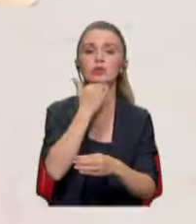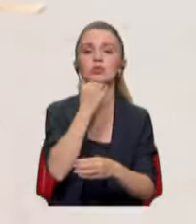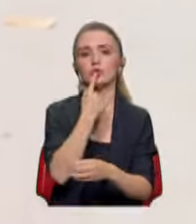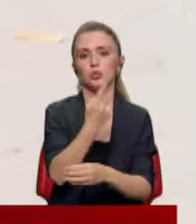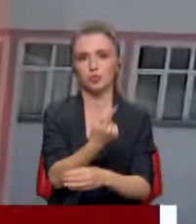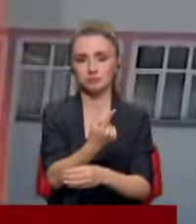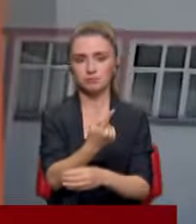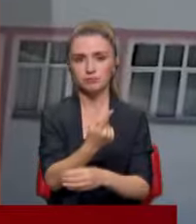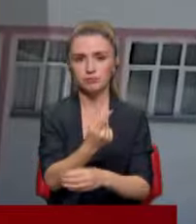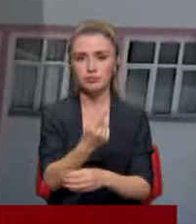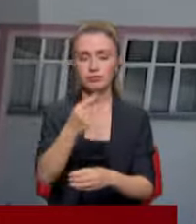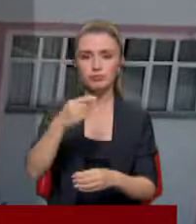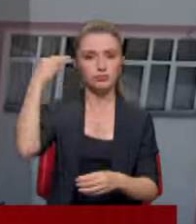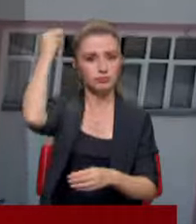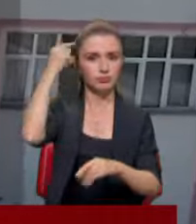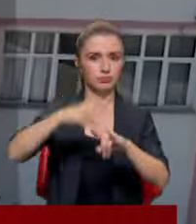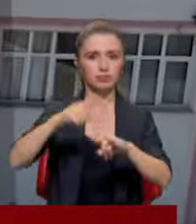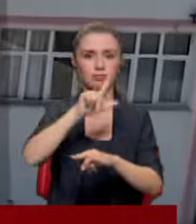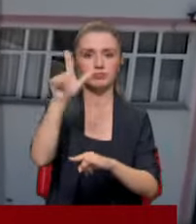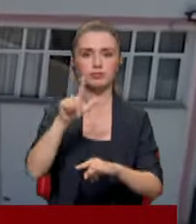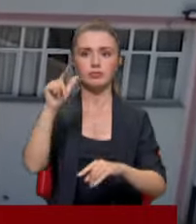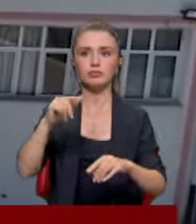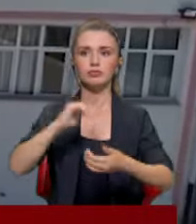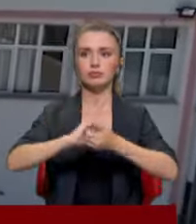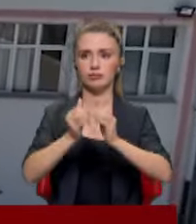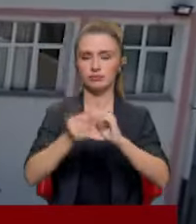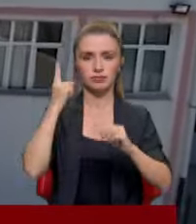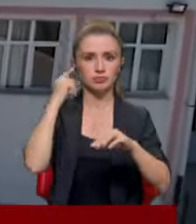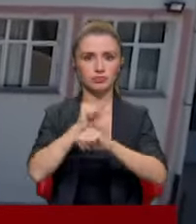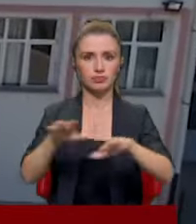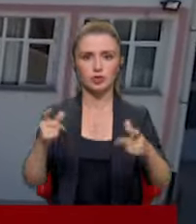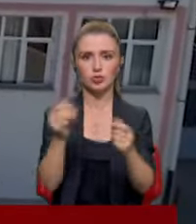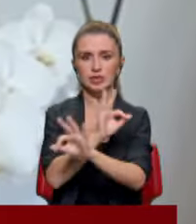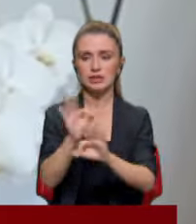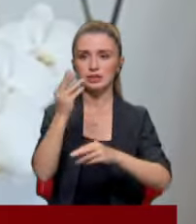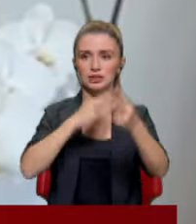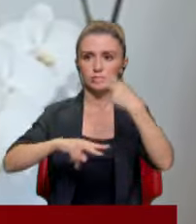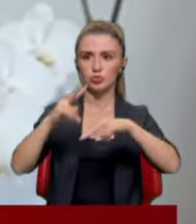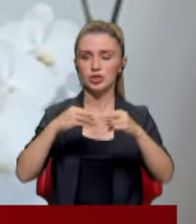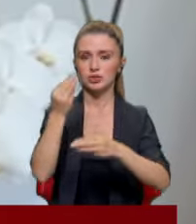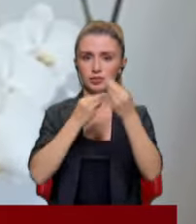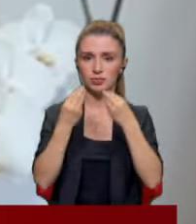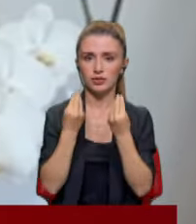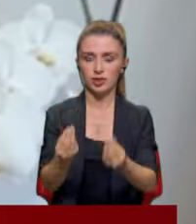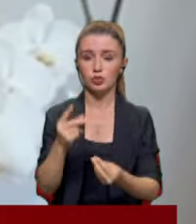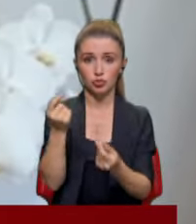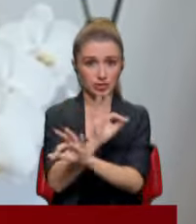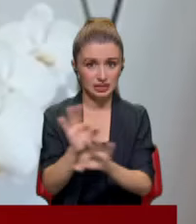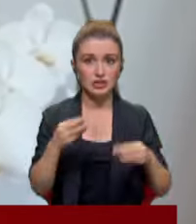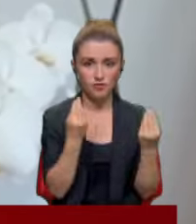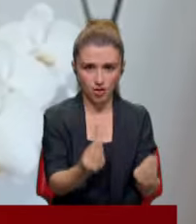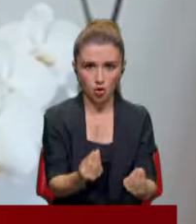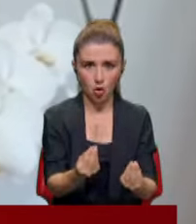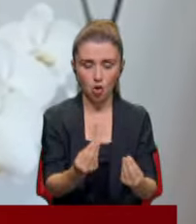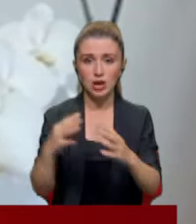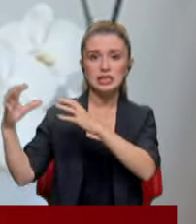koyamadığını söylerken İmam Hatip Lisesi kampanyasını duyurdu. Ücretsiz yemek ve ulaşım. Ücretsiz olarak verilebiliyorsa